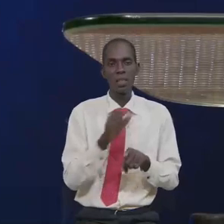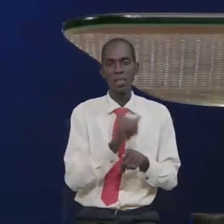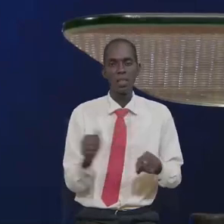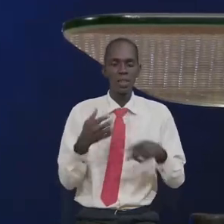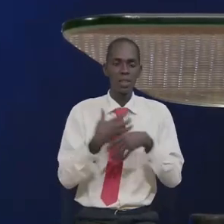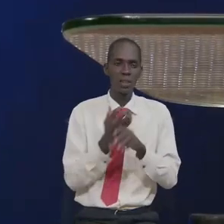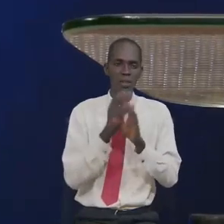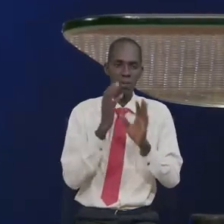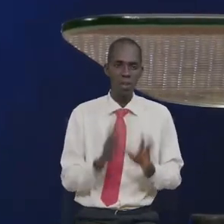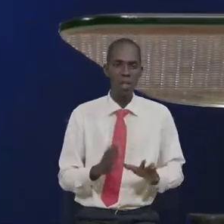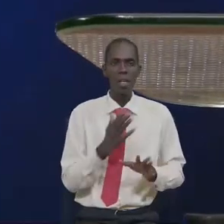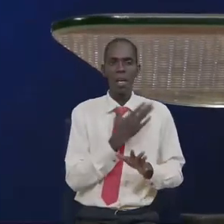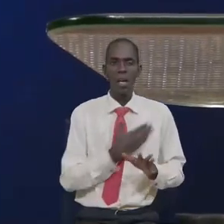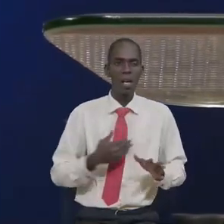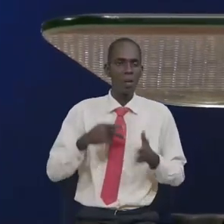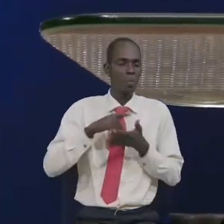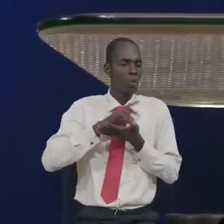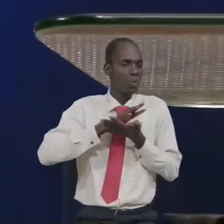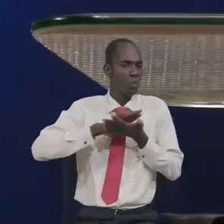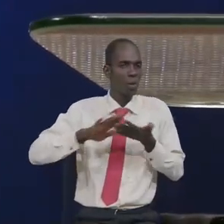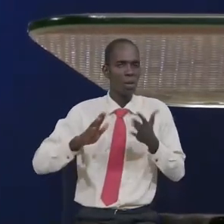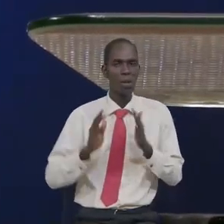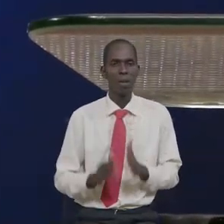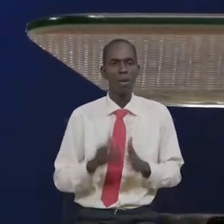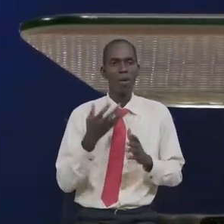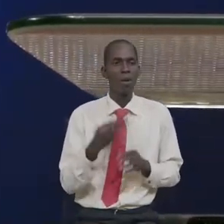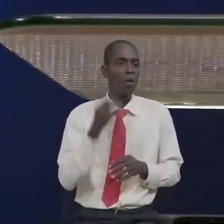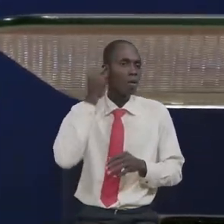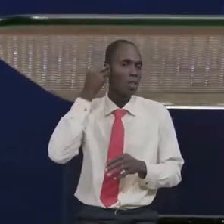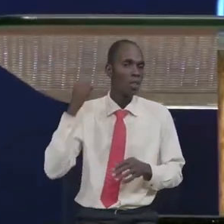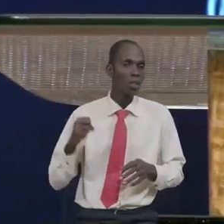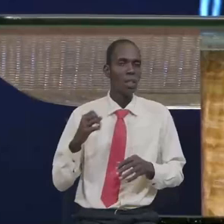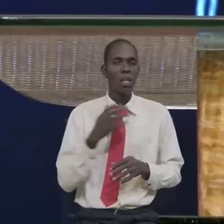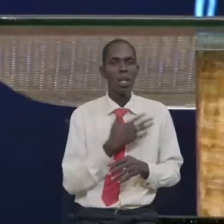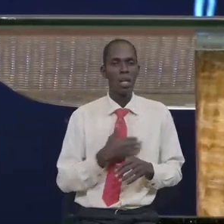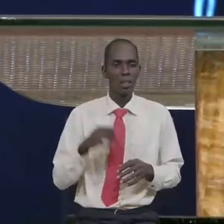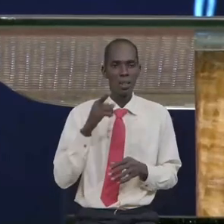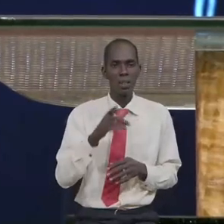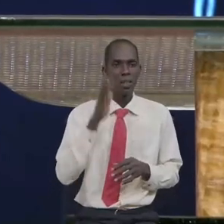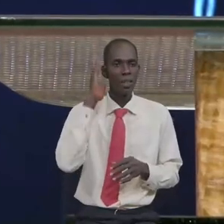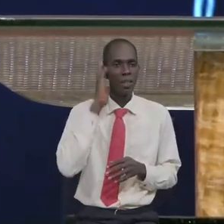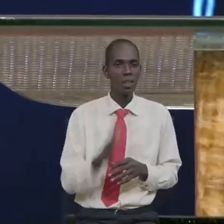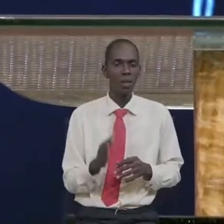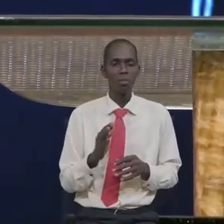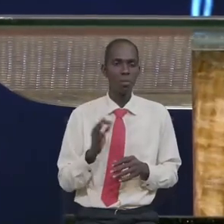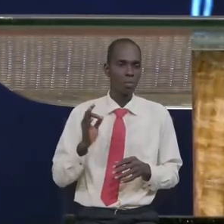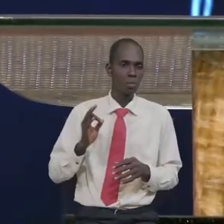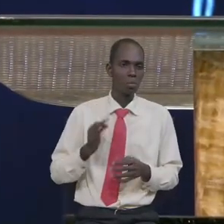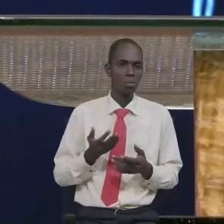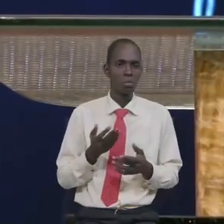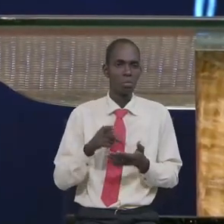purifiera l'argent. Il purifiera les fils de